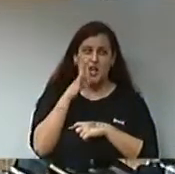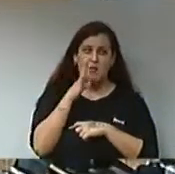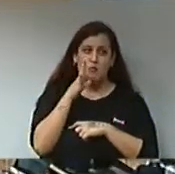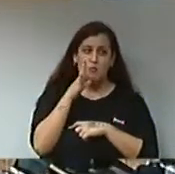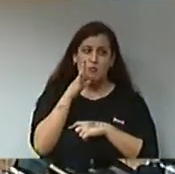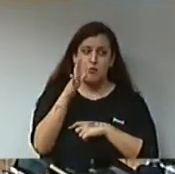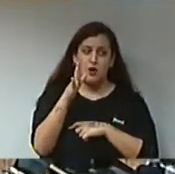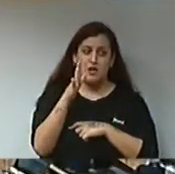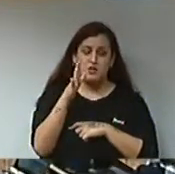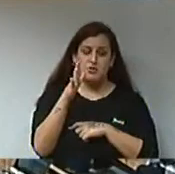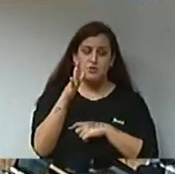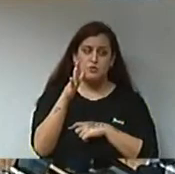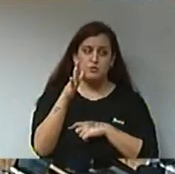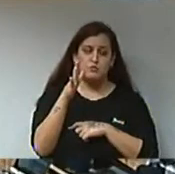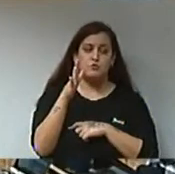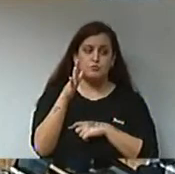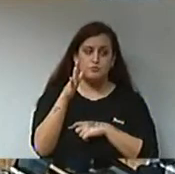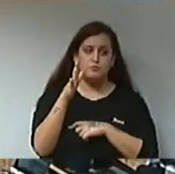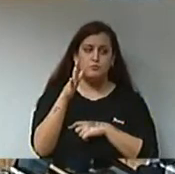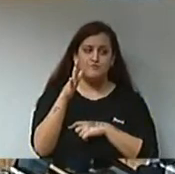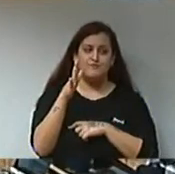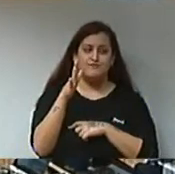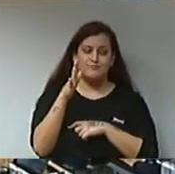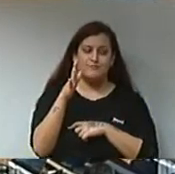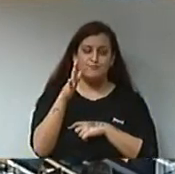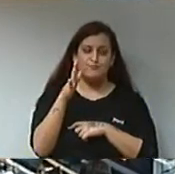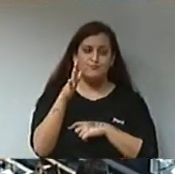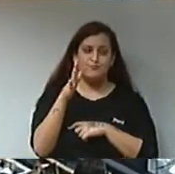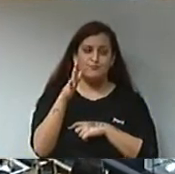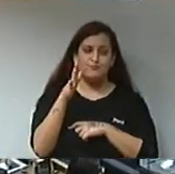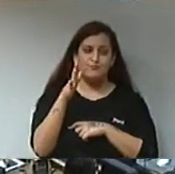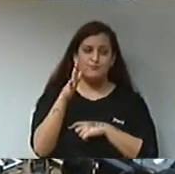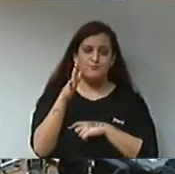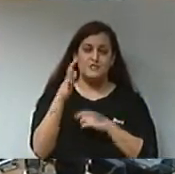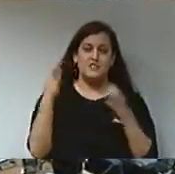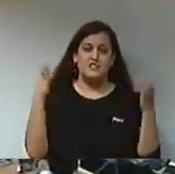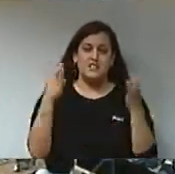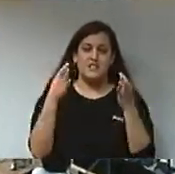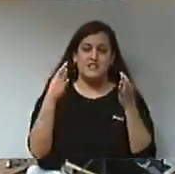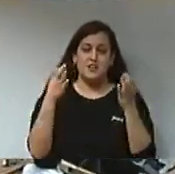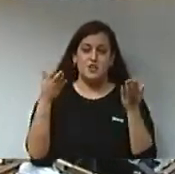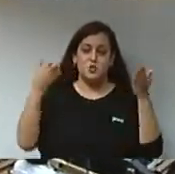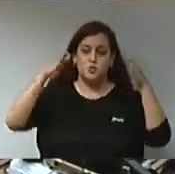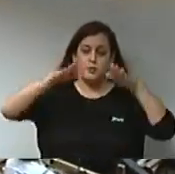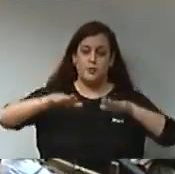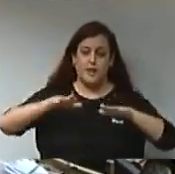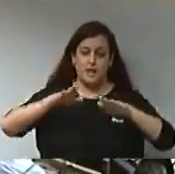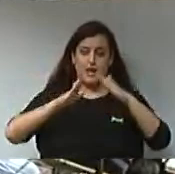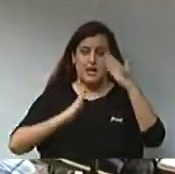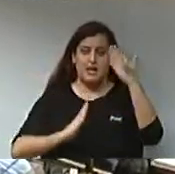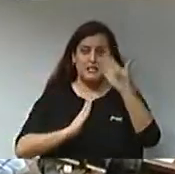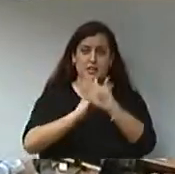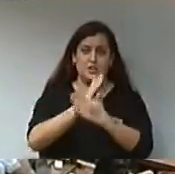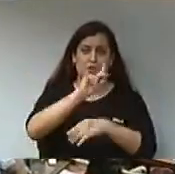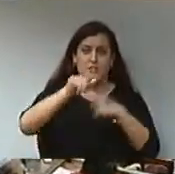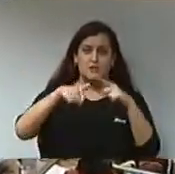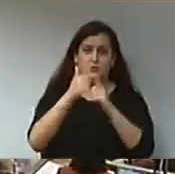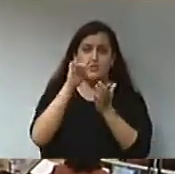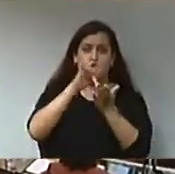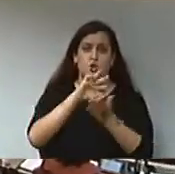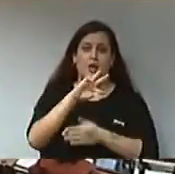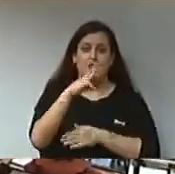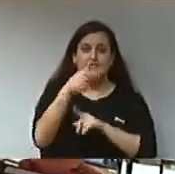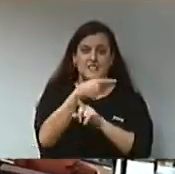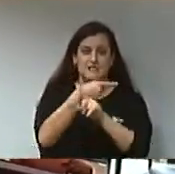ens aconsella la prudència pues, ajornar, suspendre la sessió i reprendre-la a les 3:30,